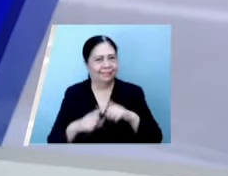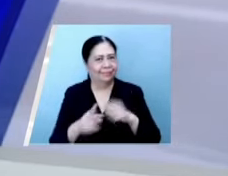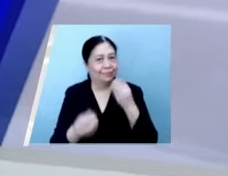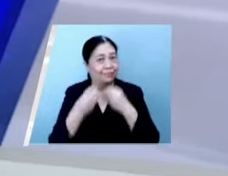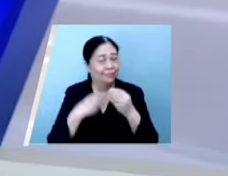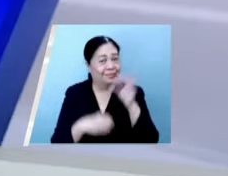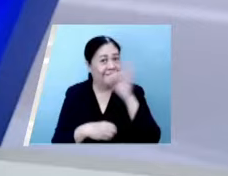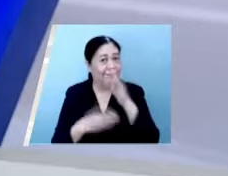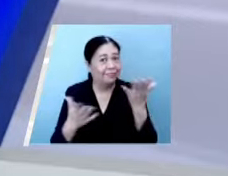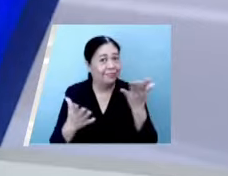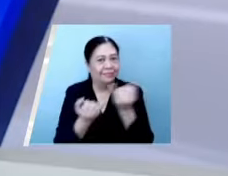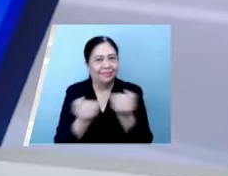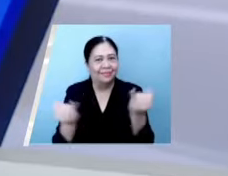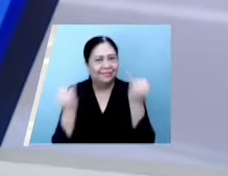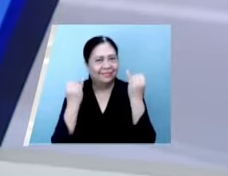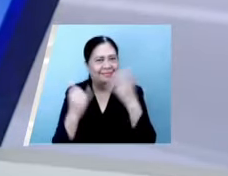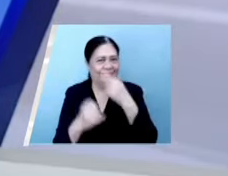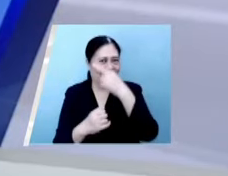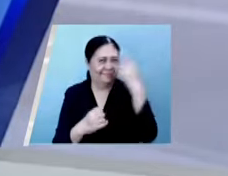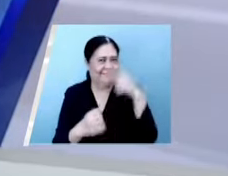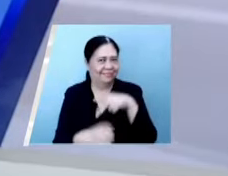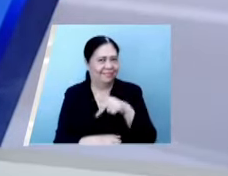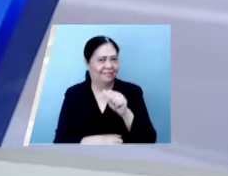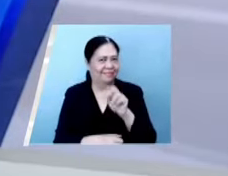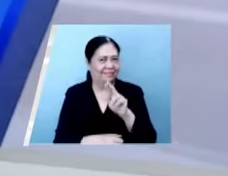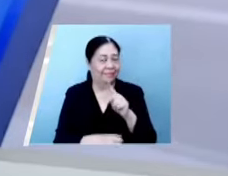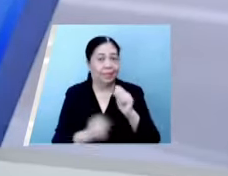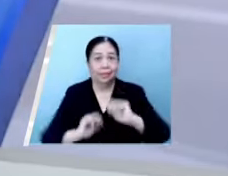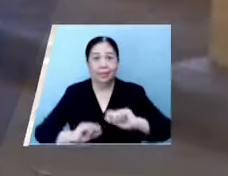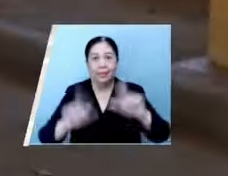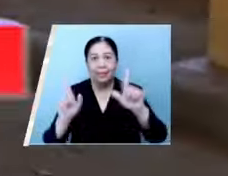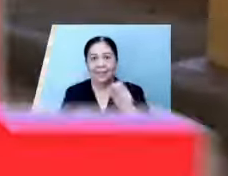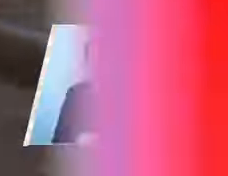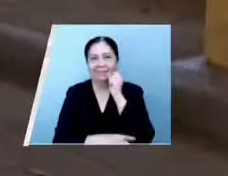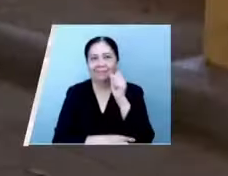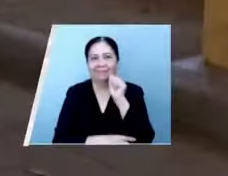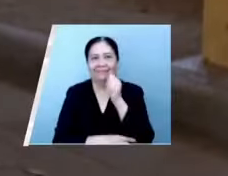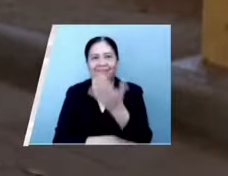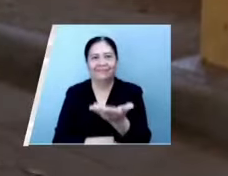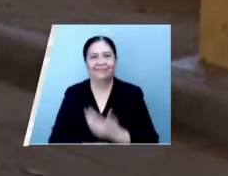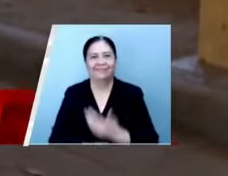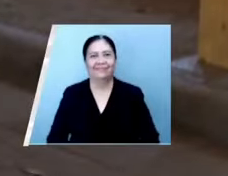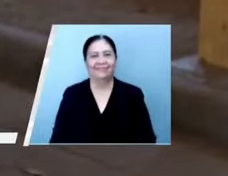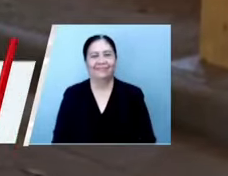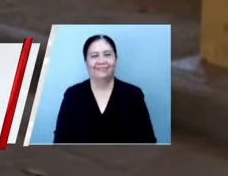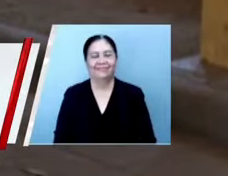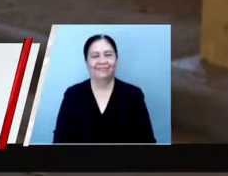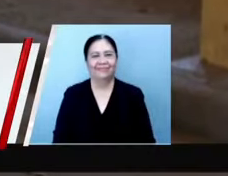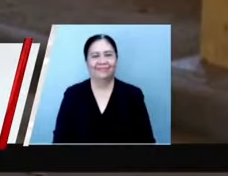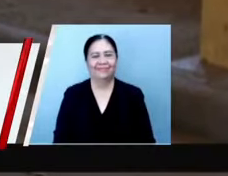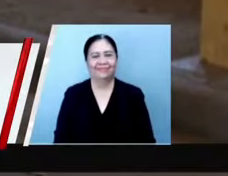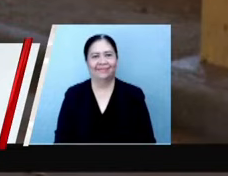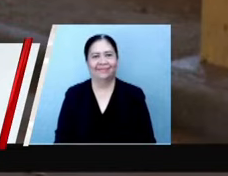sa Intramuros at Rizal Park. Nakatutok live si Sandra Aguinaldo. Sandra!